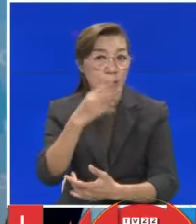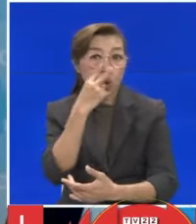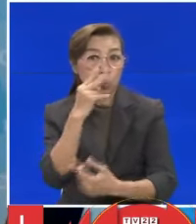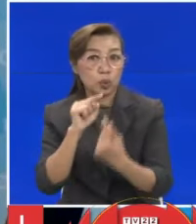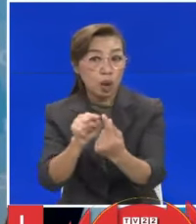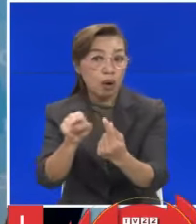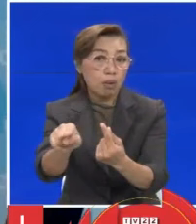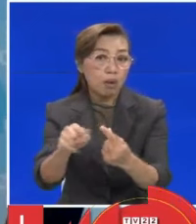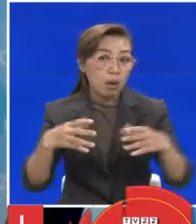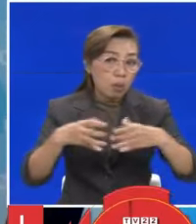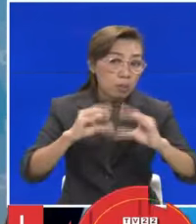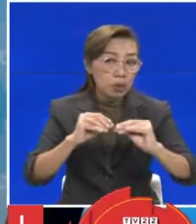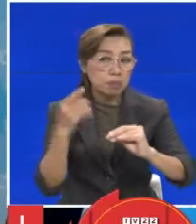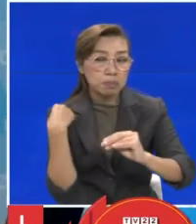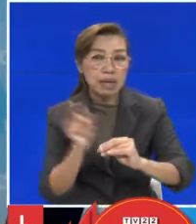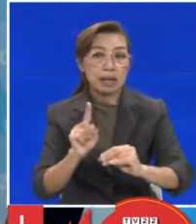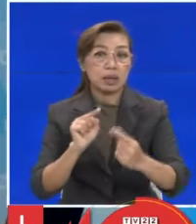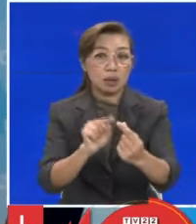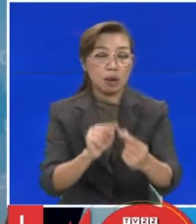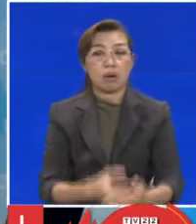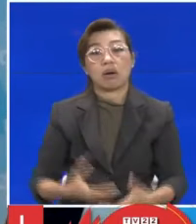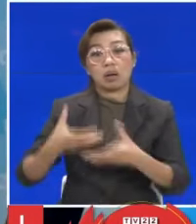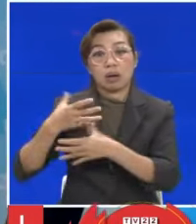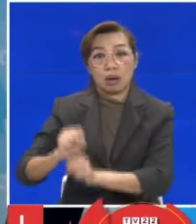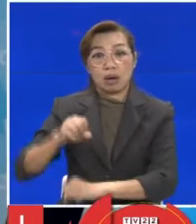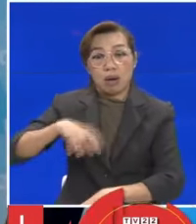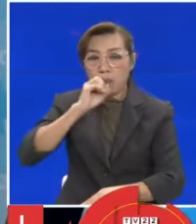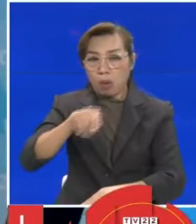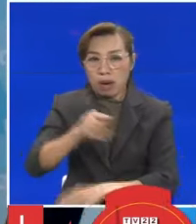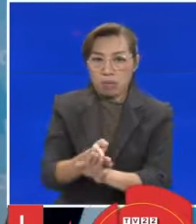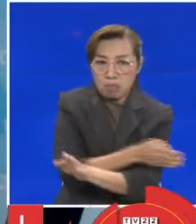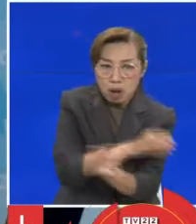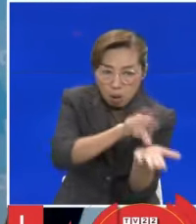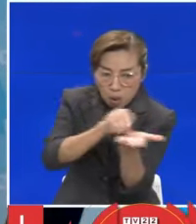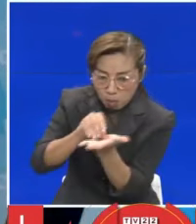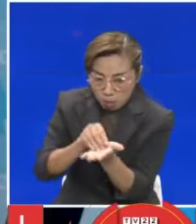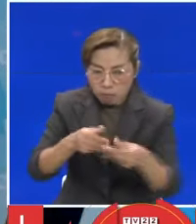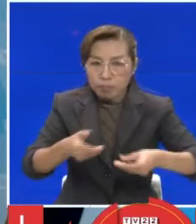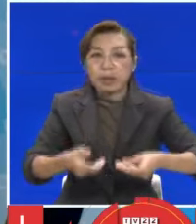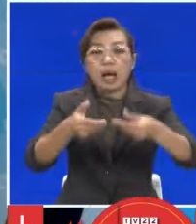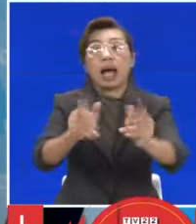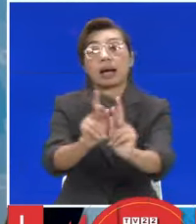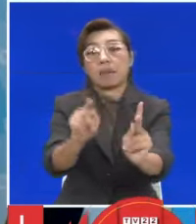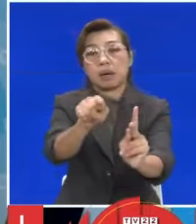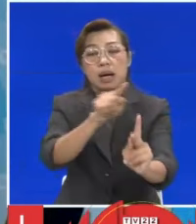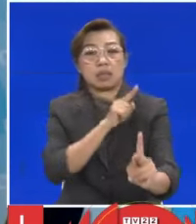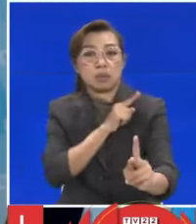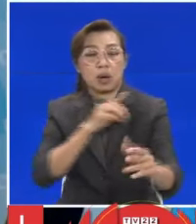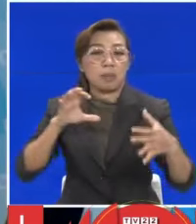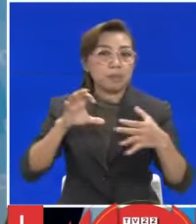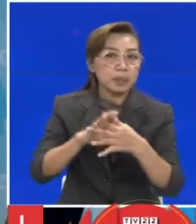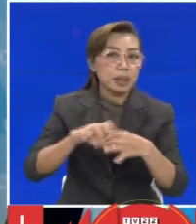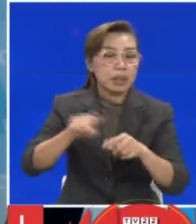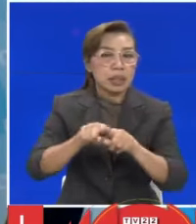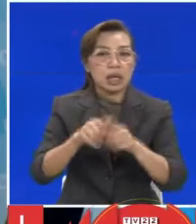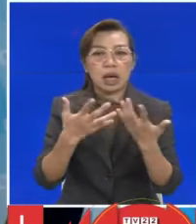านต่อว่าเกิดอะไรขึ้นนะคะแล้วฝั่งของประชาธิปัตย์บอกว่ามีการเก็บข้อมูลเพื่อส่งต่อให้กรรมธิการที่ทำหน้าที่ในคณะกรรมการ